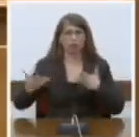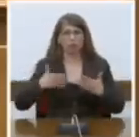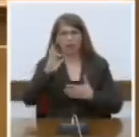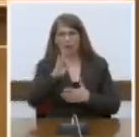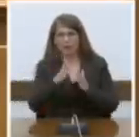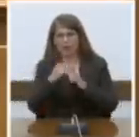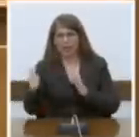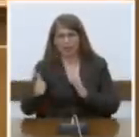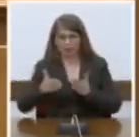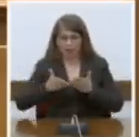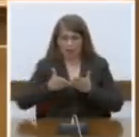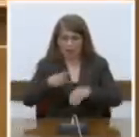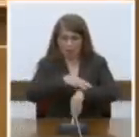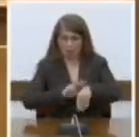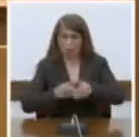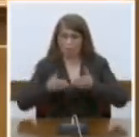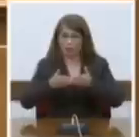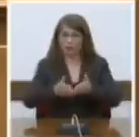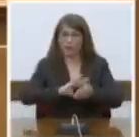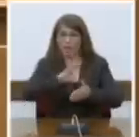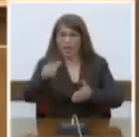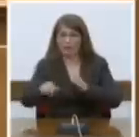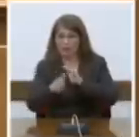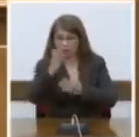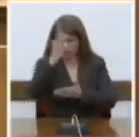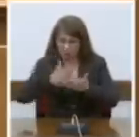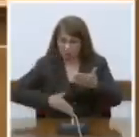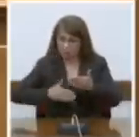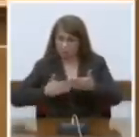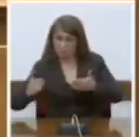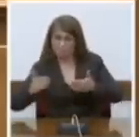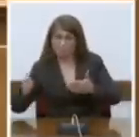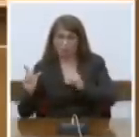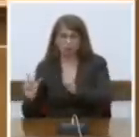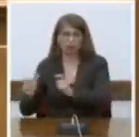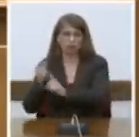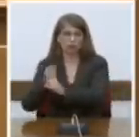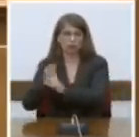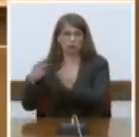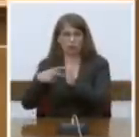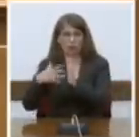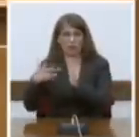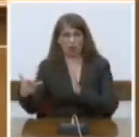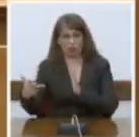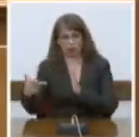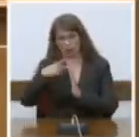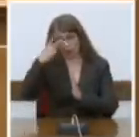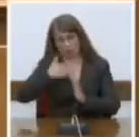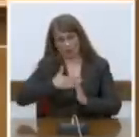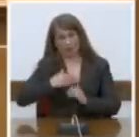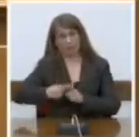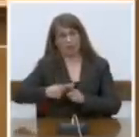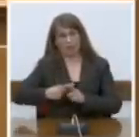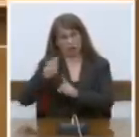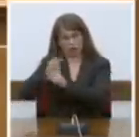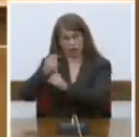μας ναυτικό έφτασε σχεδόν στη μέση της Ανατολικής Μεσογείου για να προασπίσει τα κυριαρχικά μας δικαιώματα το 2018. Δεύτερος στόχος μας είναι η ενεργητική